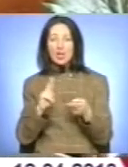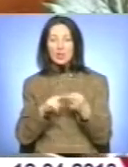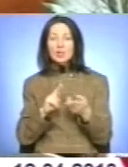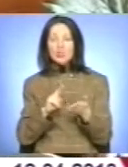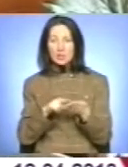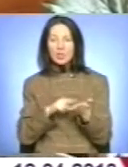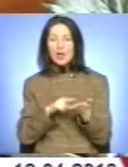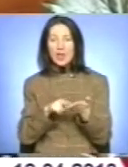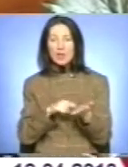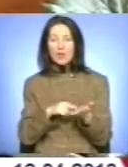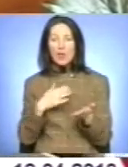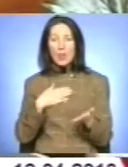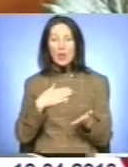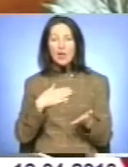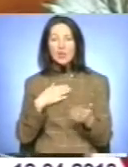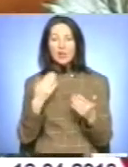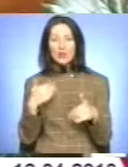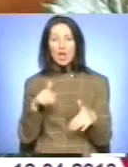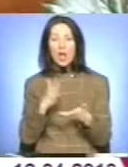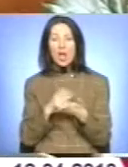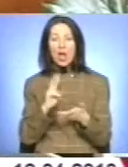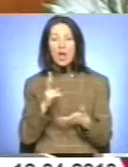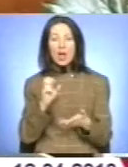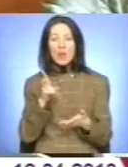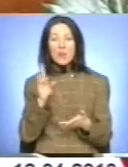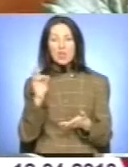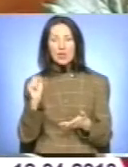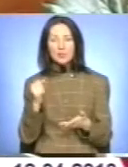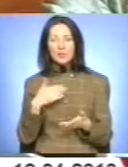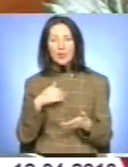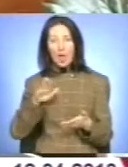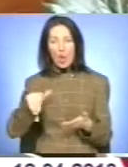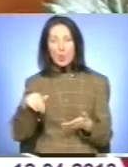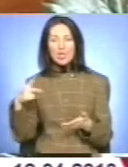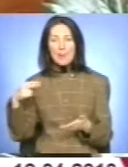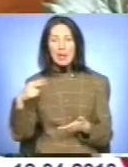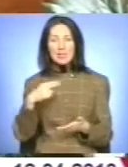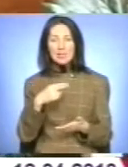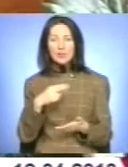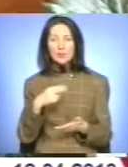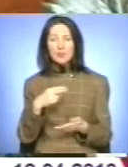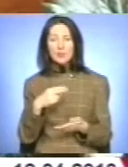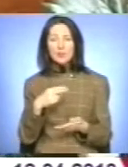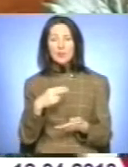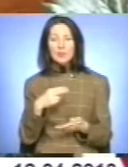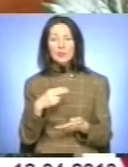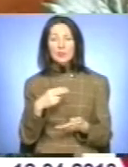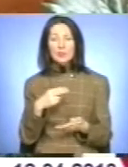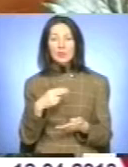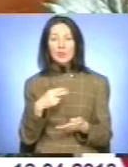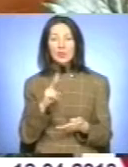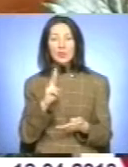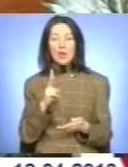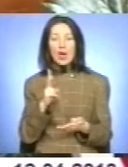І в мене на другий день була кабіна. Я потім різав. Потім я різав